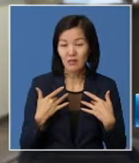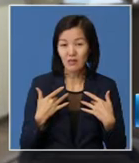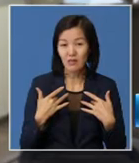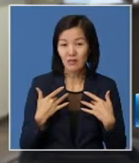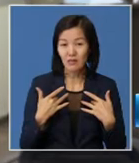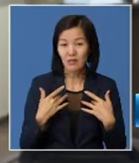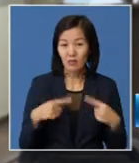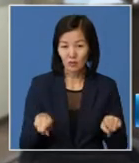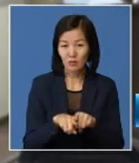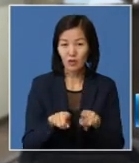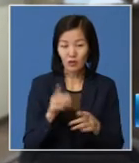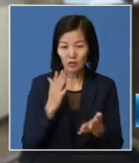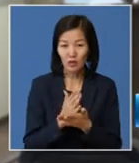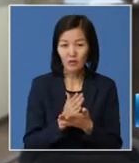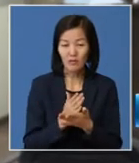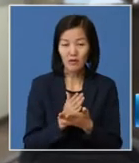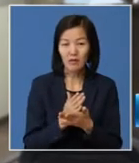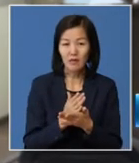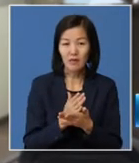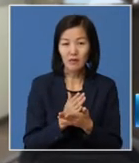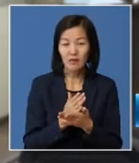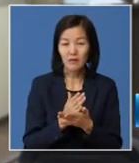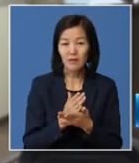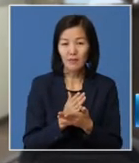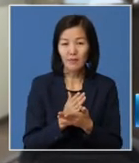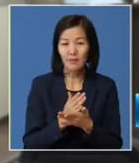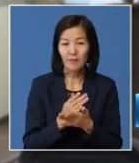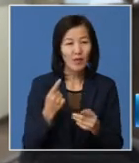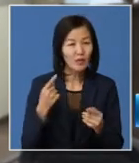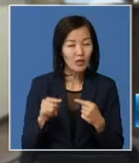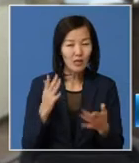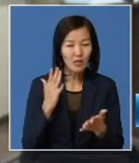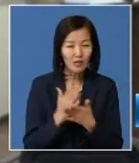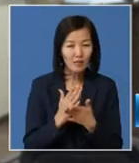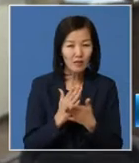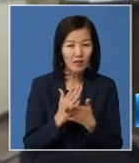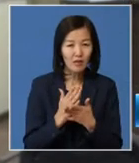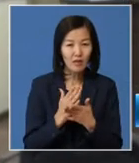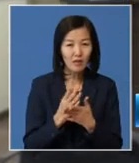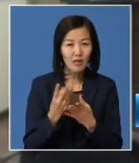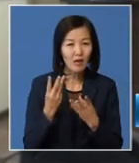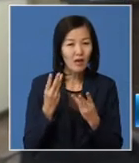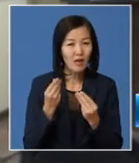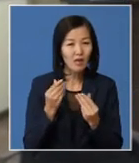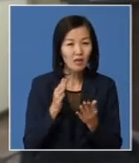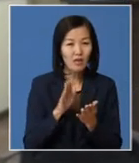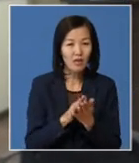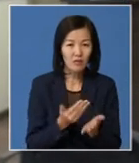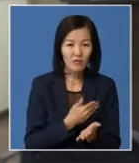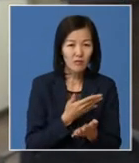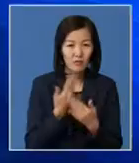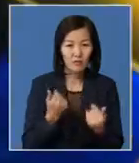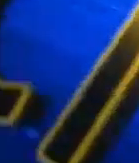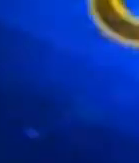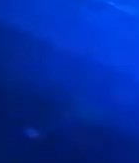жігіттің ұқсас тұстары да бар Русланның. Бірақ бір ұқсамайтын жері бар. Мен ол сияқты ақшаға қатты қонық адам емеспін.